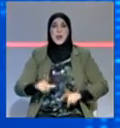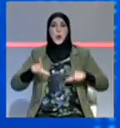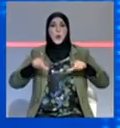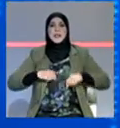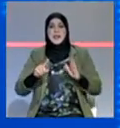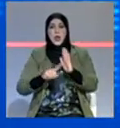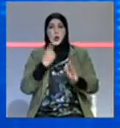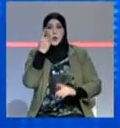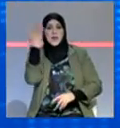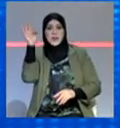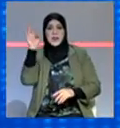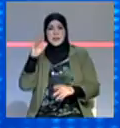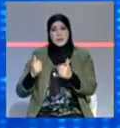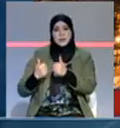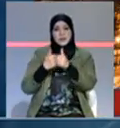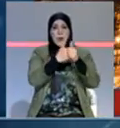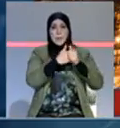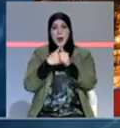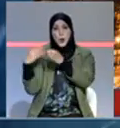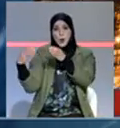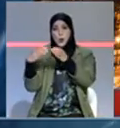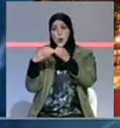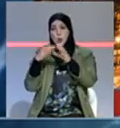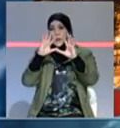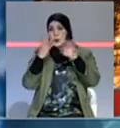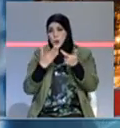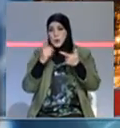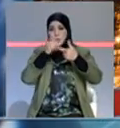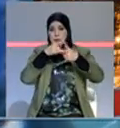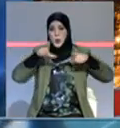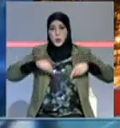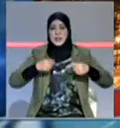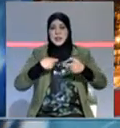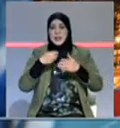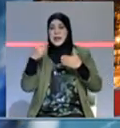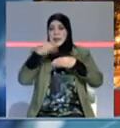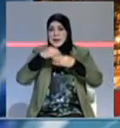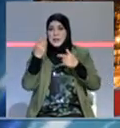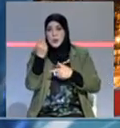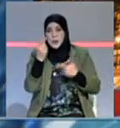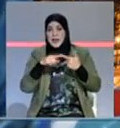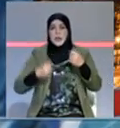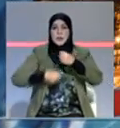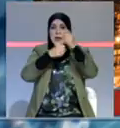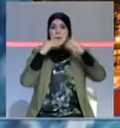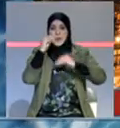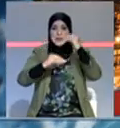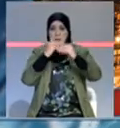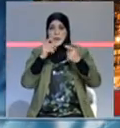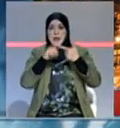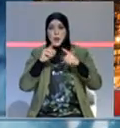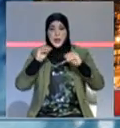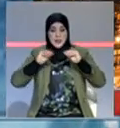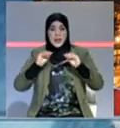كاست ورافق المشفى هذه الزياره كل من وزراء الاقتصاد والماليه ودعم الاستثمار والتعليم